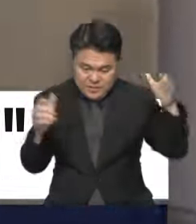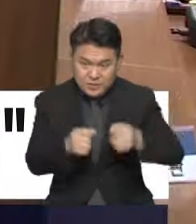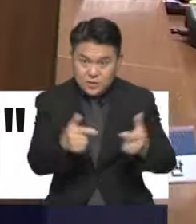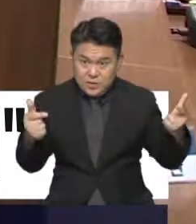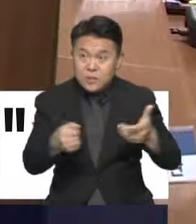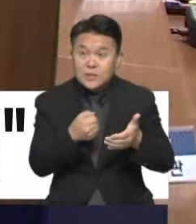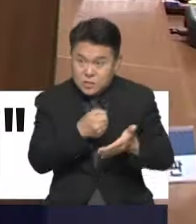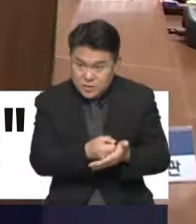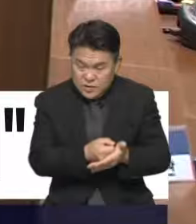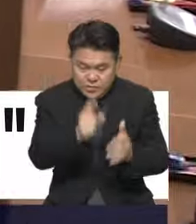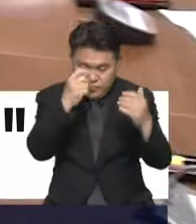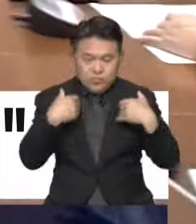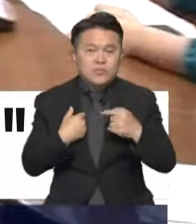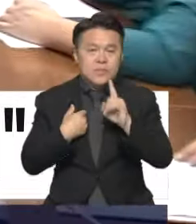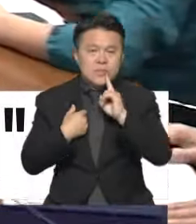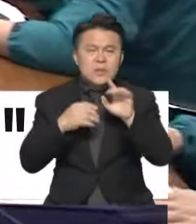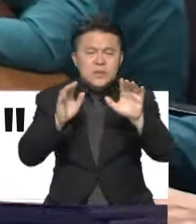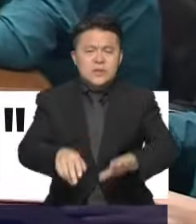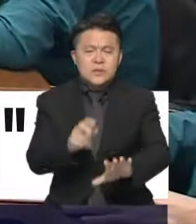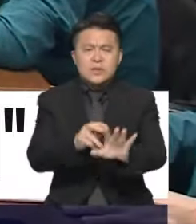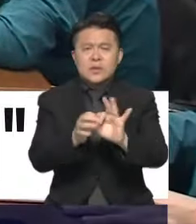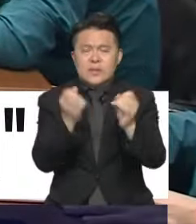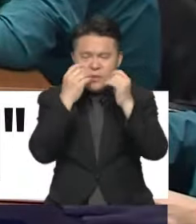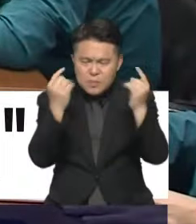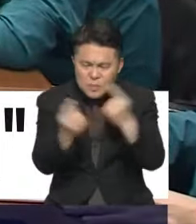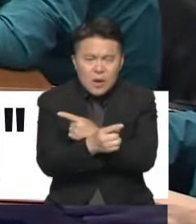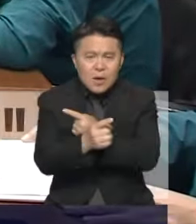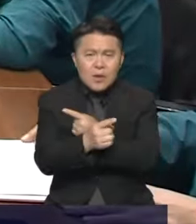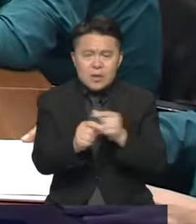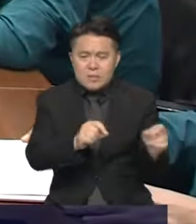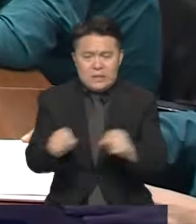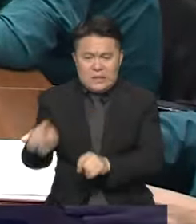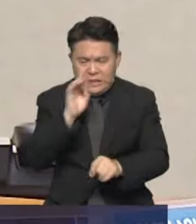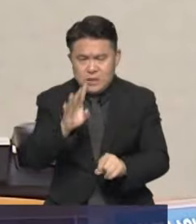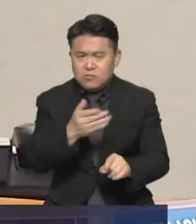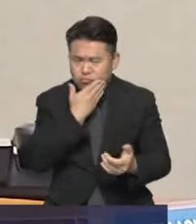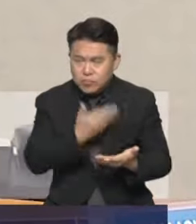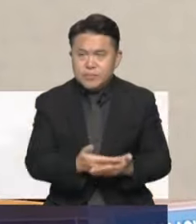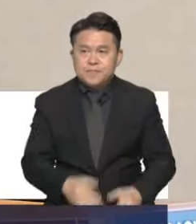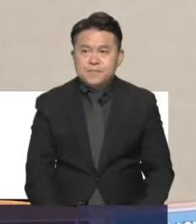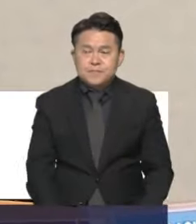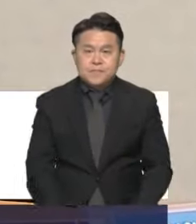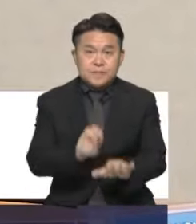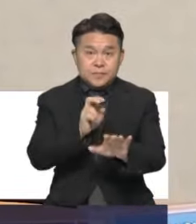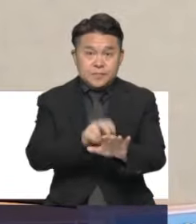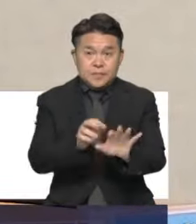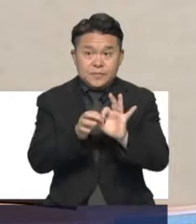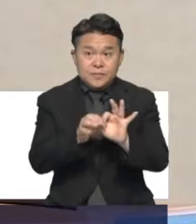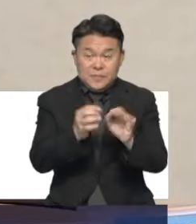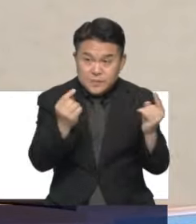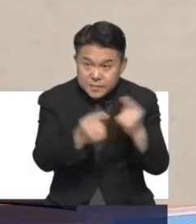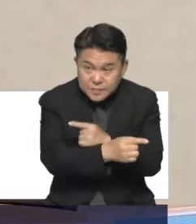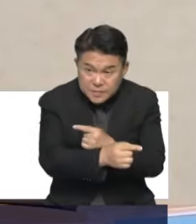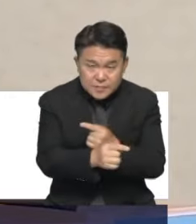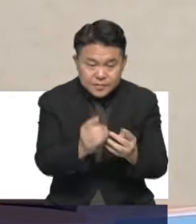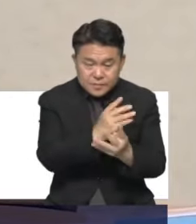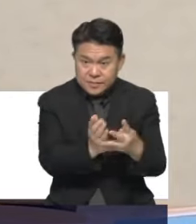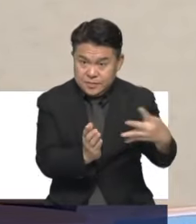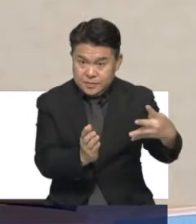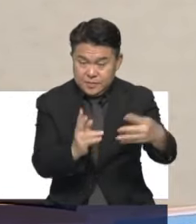정부는 의료개혁은 미룰 수 없는 시대적 과제라고 강조했습니다. 의료개혁의 4대 과제는 27년